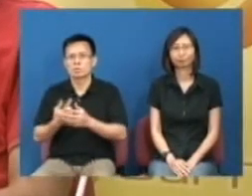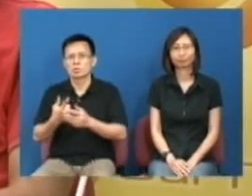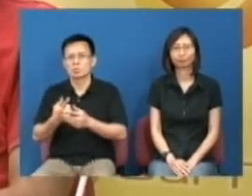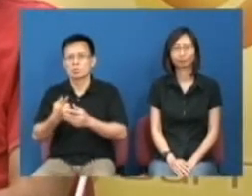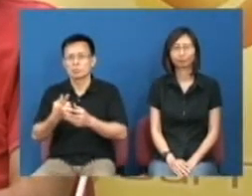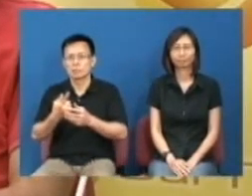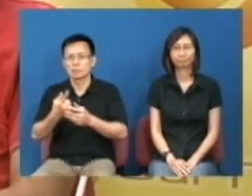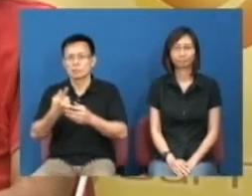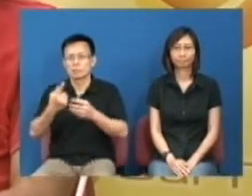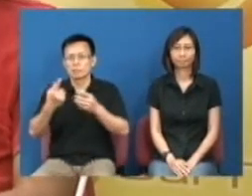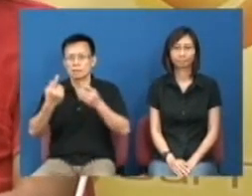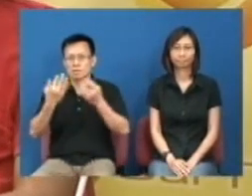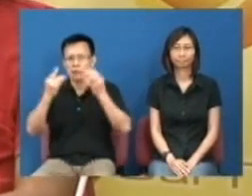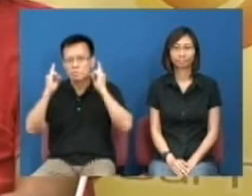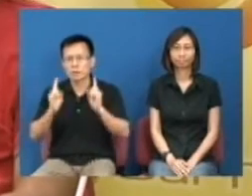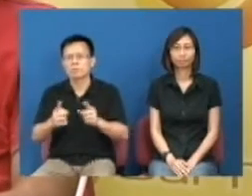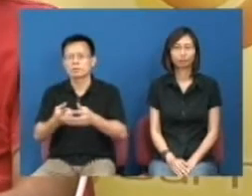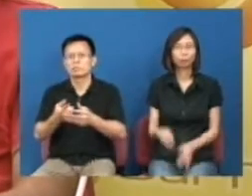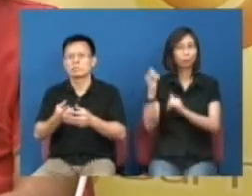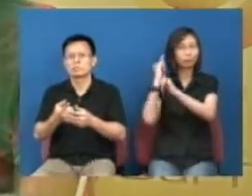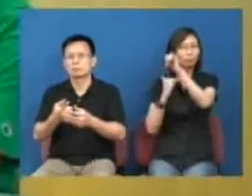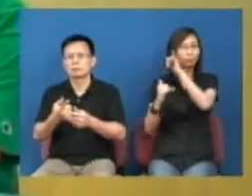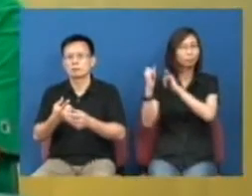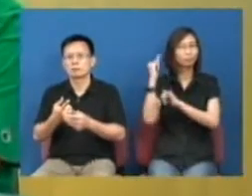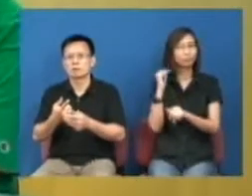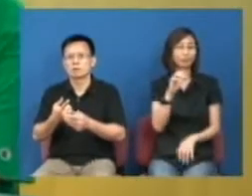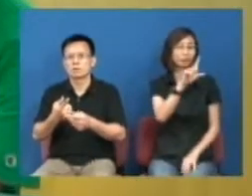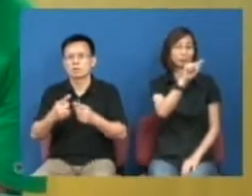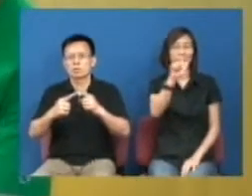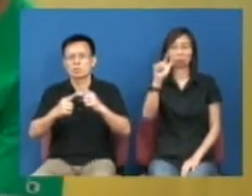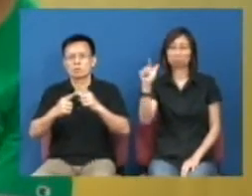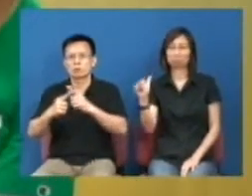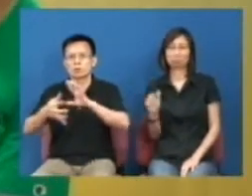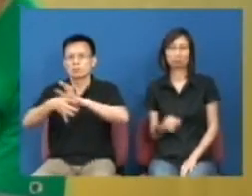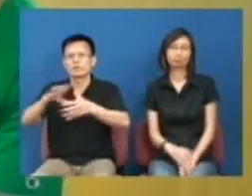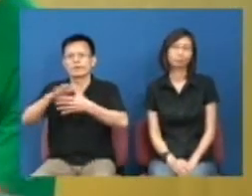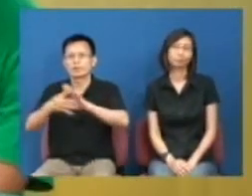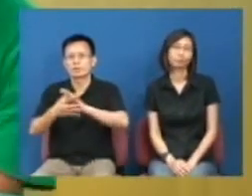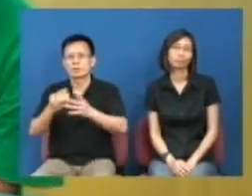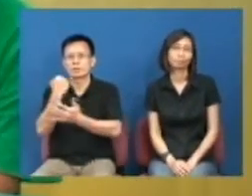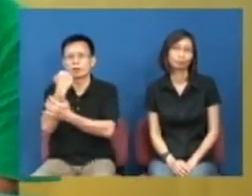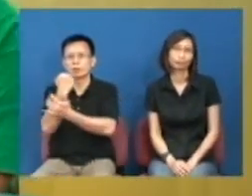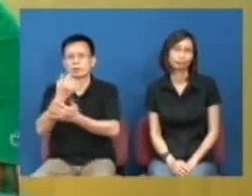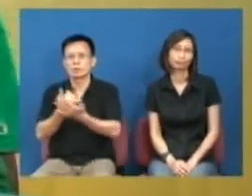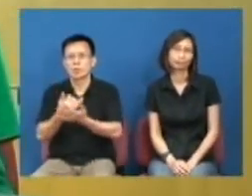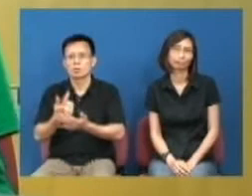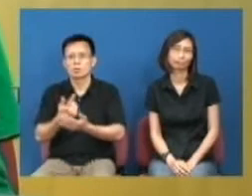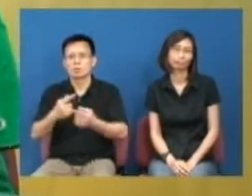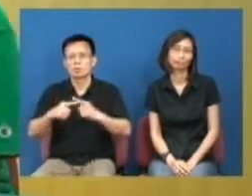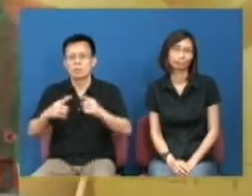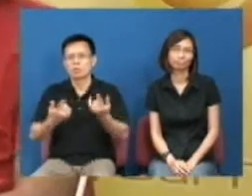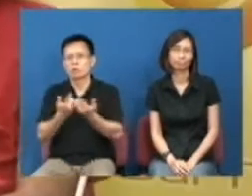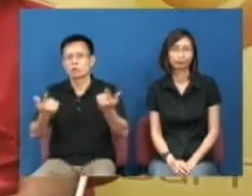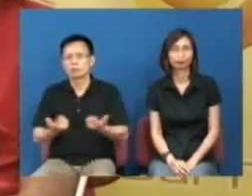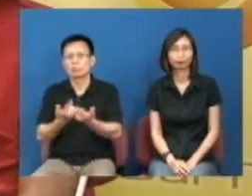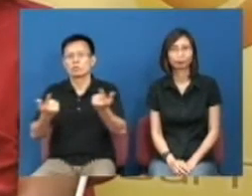萬人在北大荒，其中死的都無數啦。 嗰啲歷史嘅塵埃， 或者文化大革命冇鬥死了很多人啦，係咪？鬥死了很多人啦，所以六四死好少